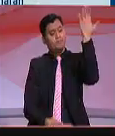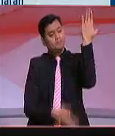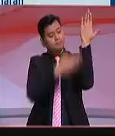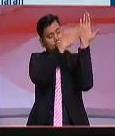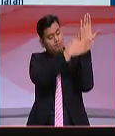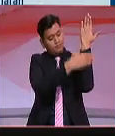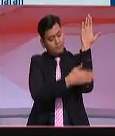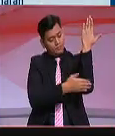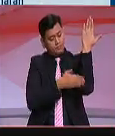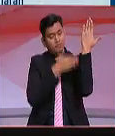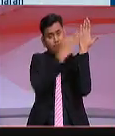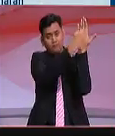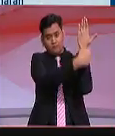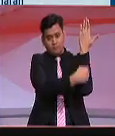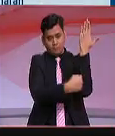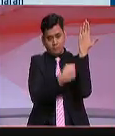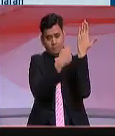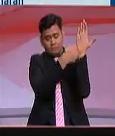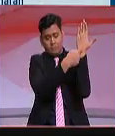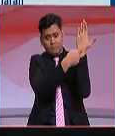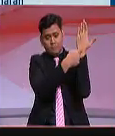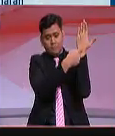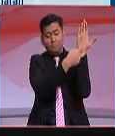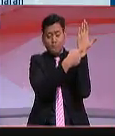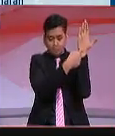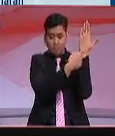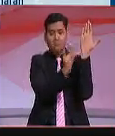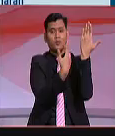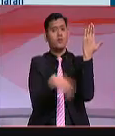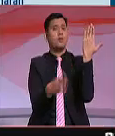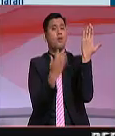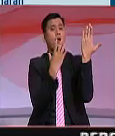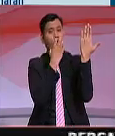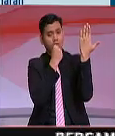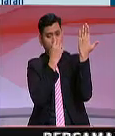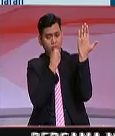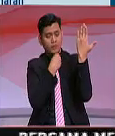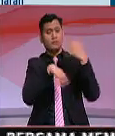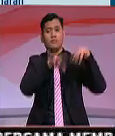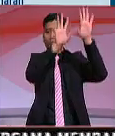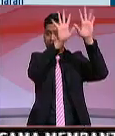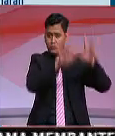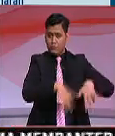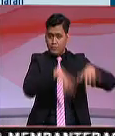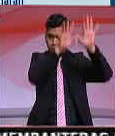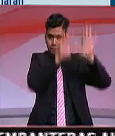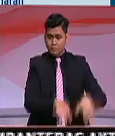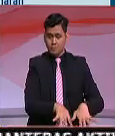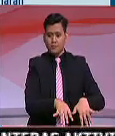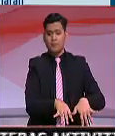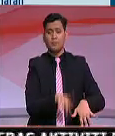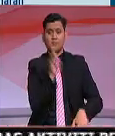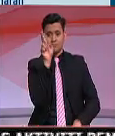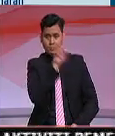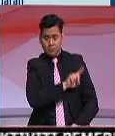timur semenanjung Malaysia khususnya, iaitu amaran peringkat jingga, iaitu hujan lebat yang sedang berlaku dan dijangkakan